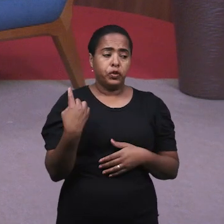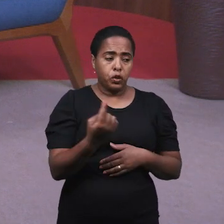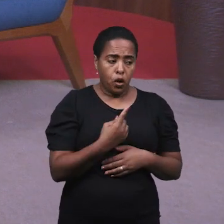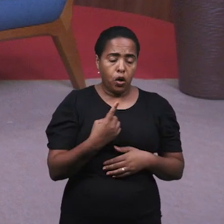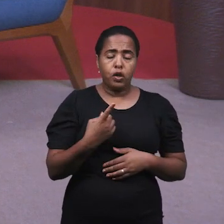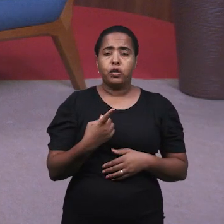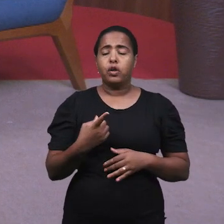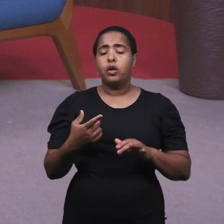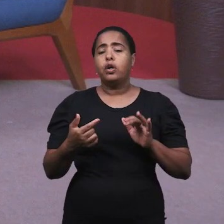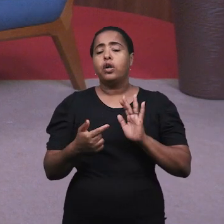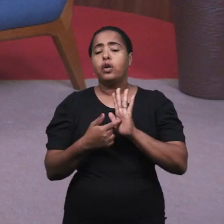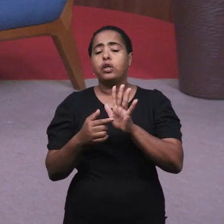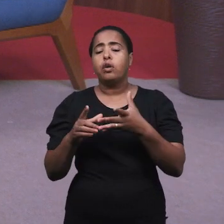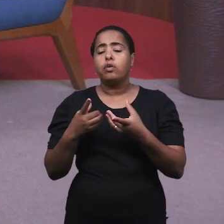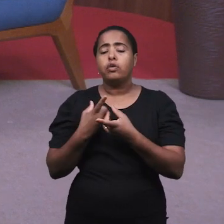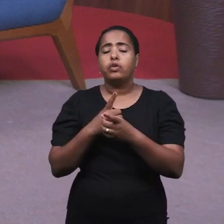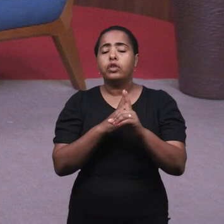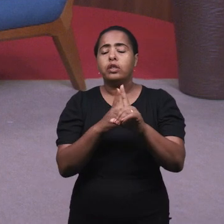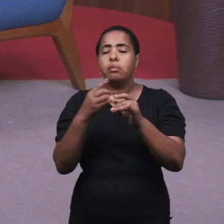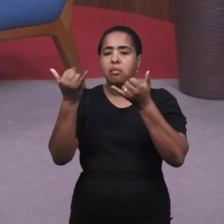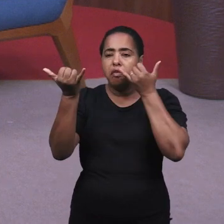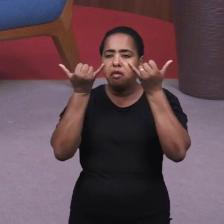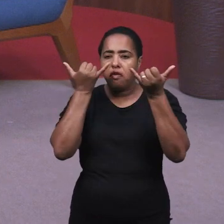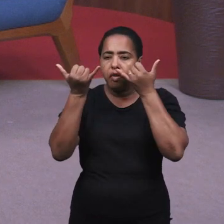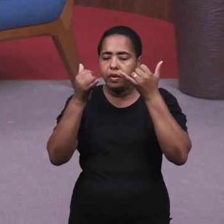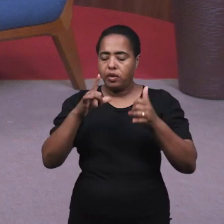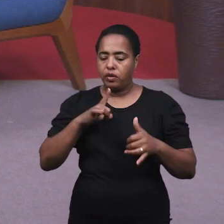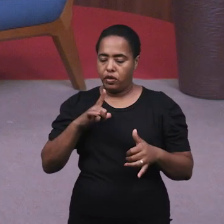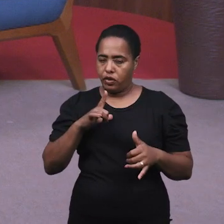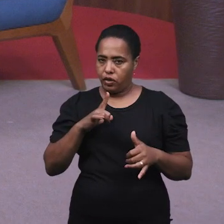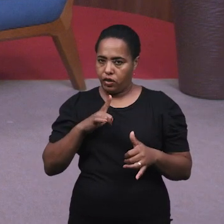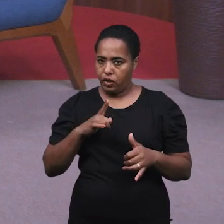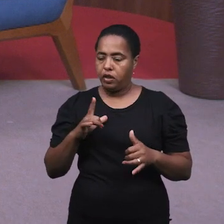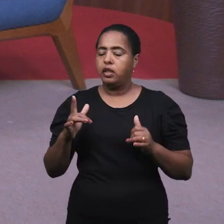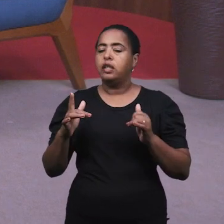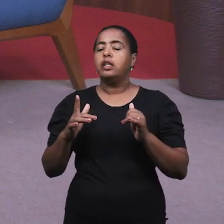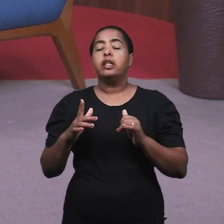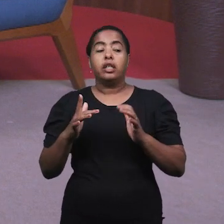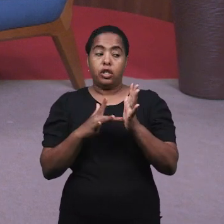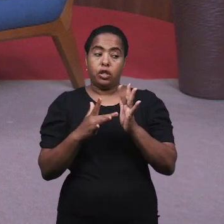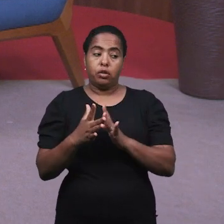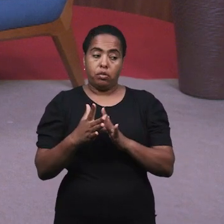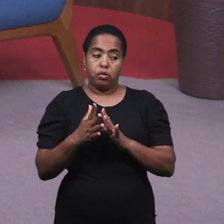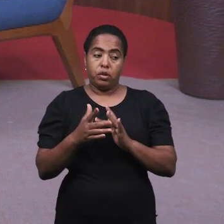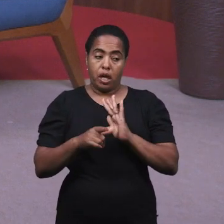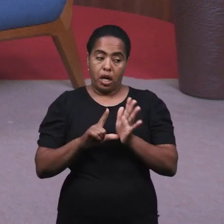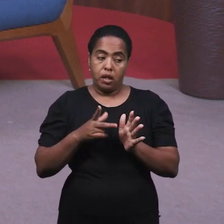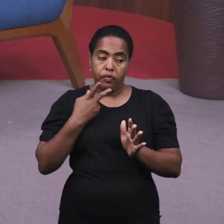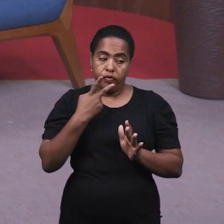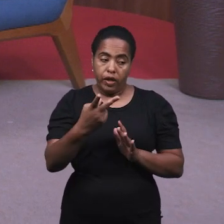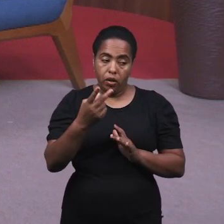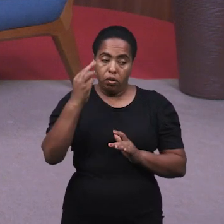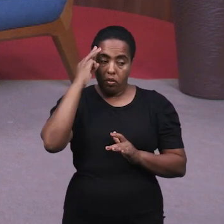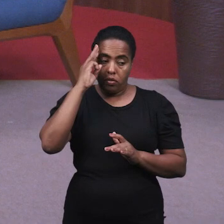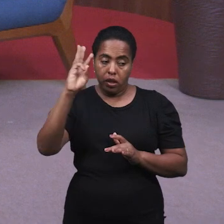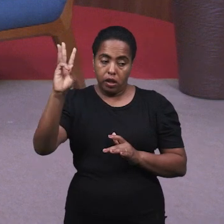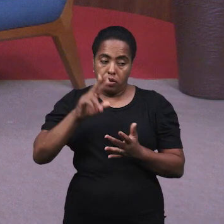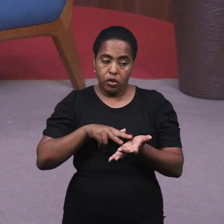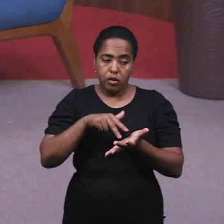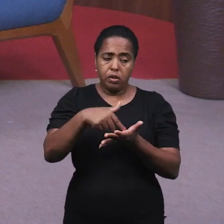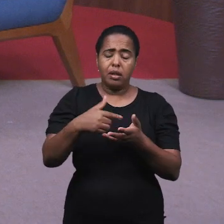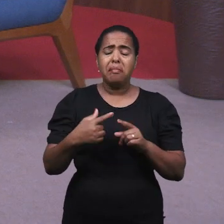l'expression que les disciples avaient la formation, parce que Jésus leur avait déjà dit qu'il allait ressusciter au troisième jour. Mais nous voyons que à